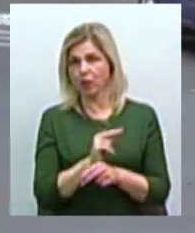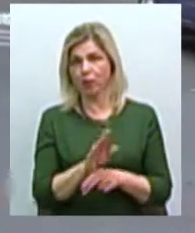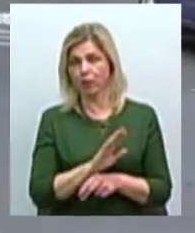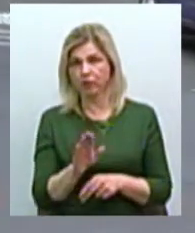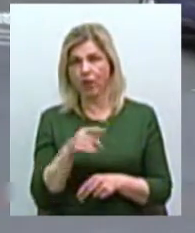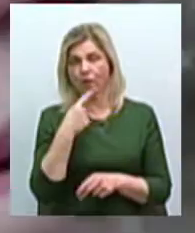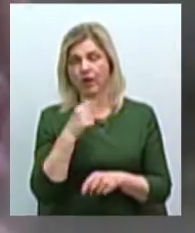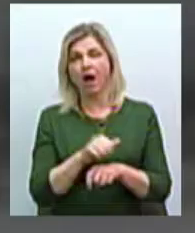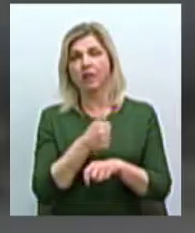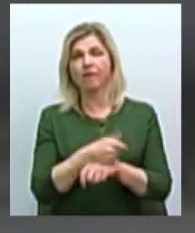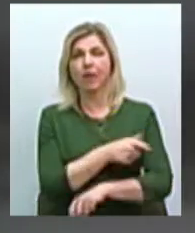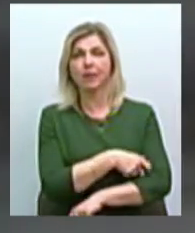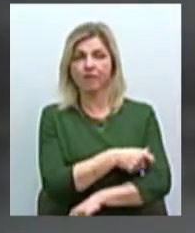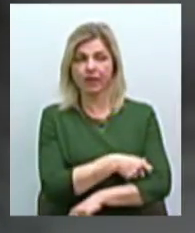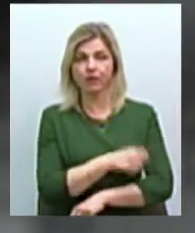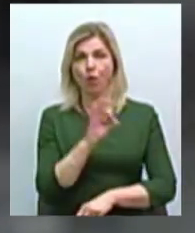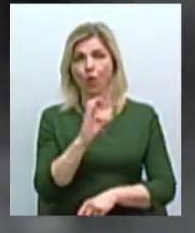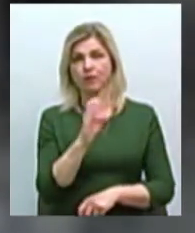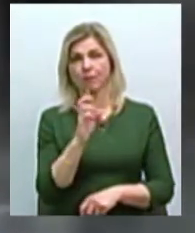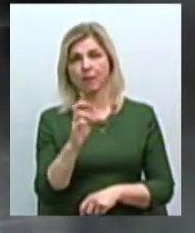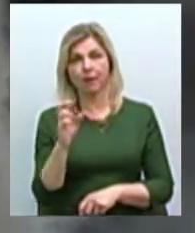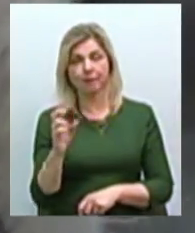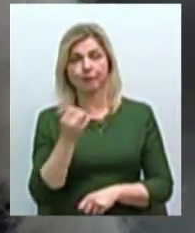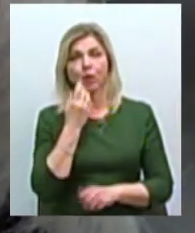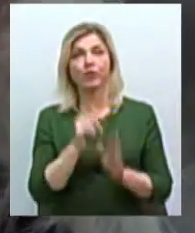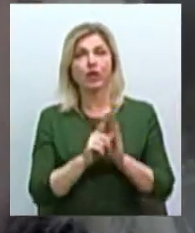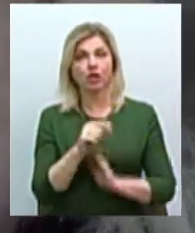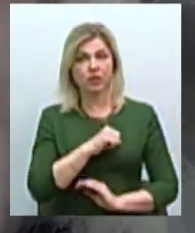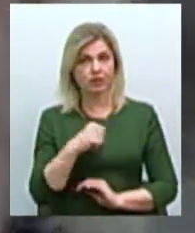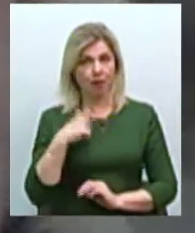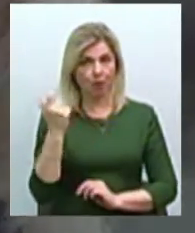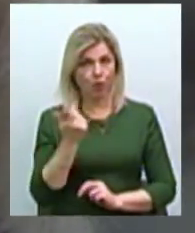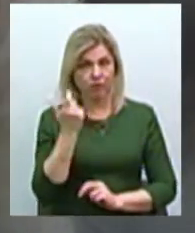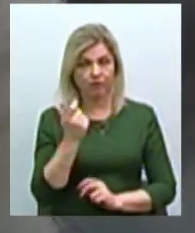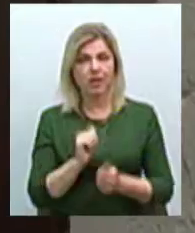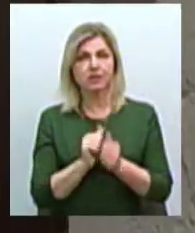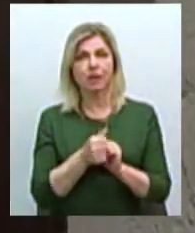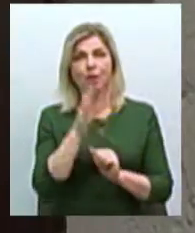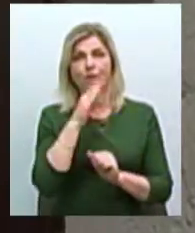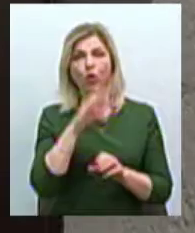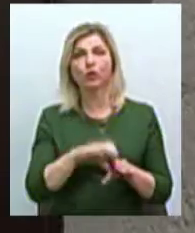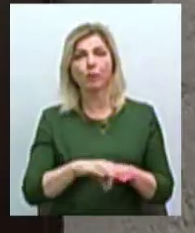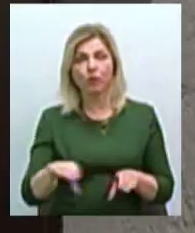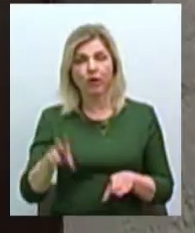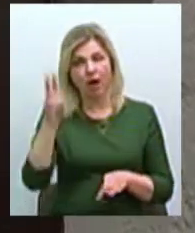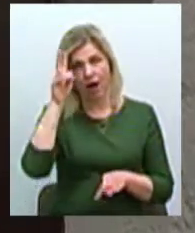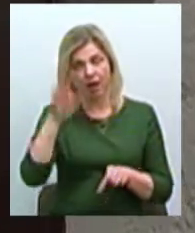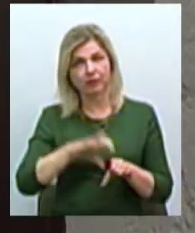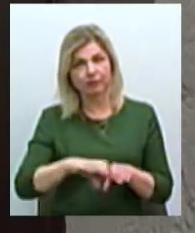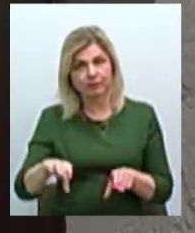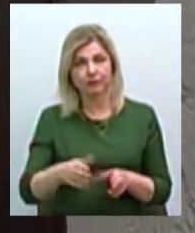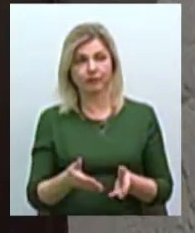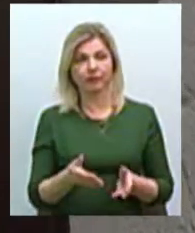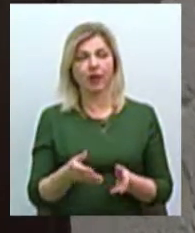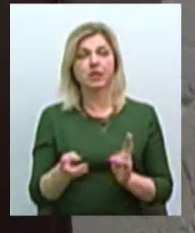каже голова правління ОСББ Валентина Попушой. А коли почали самі хазяйнувати, замінили водопровідний та каналізаційний колектори,